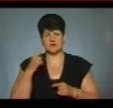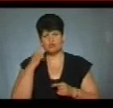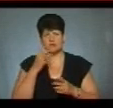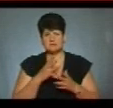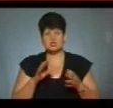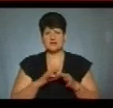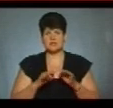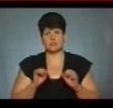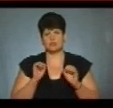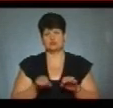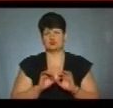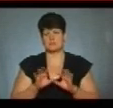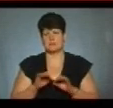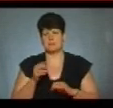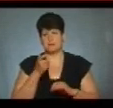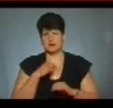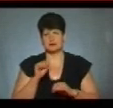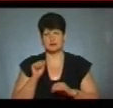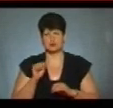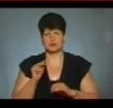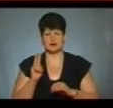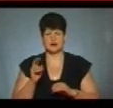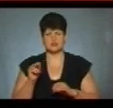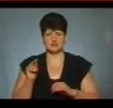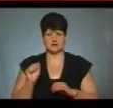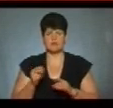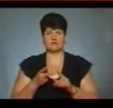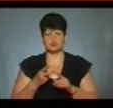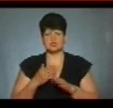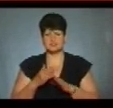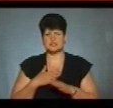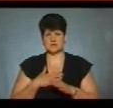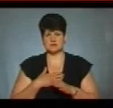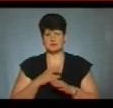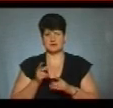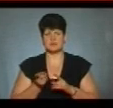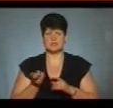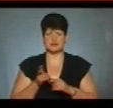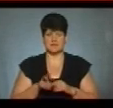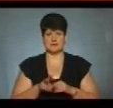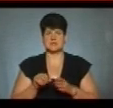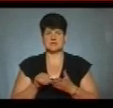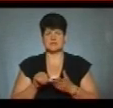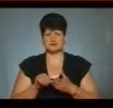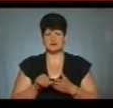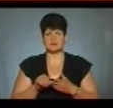детально може розказати пан Анатолій Качка. Так, от в другій частині нашої передачі до нас завітають представники